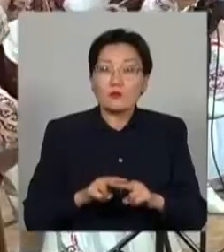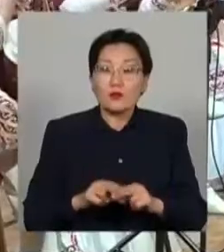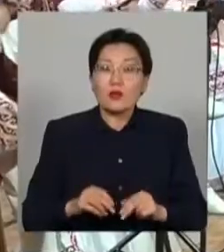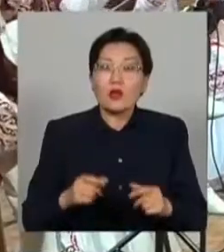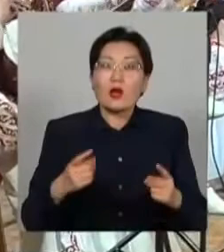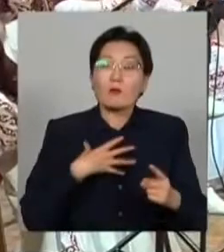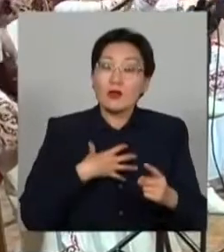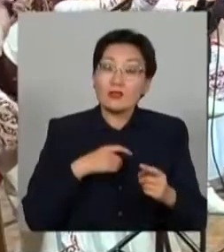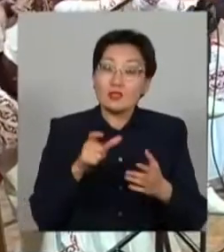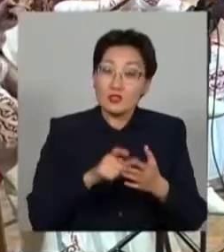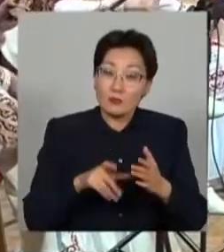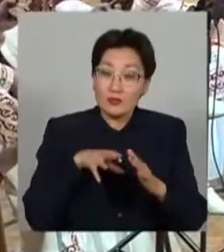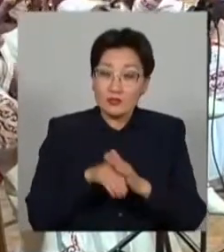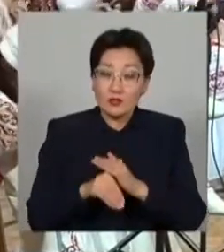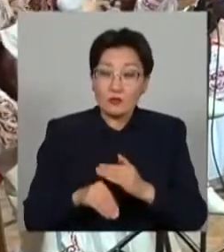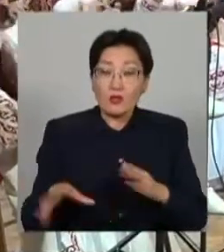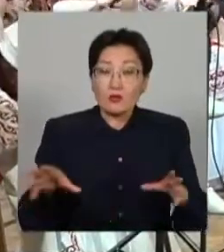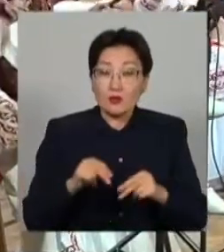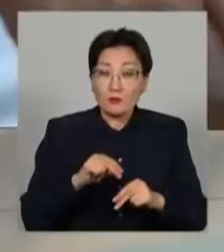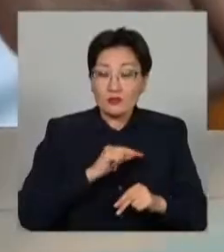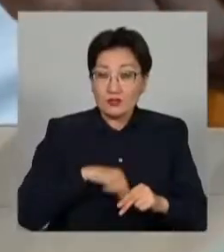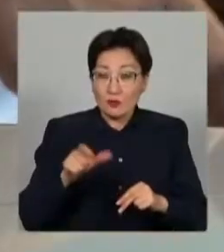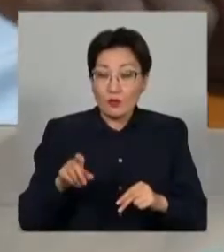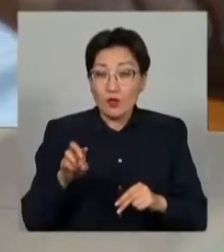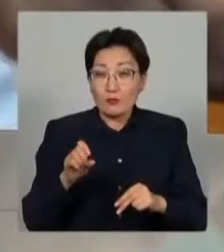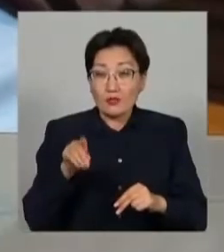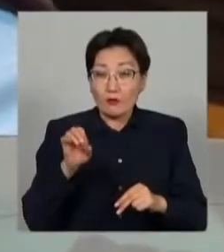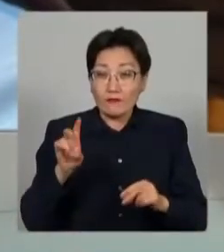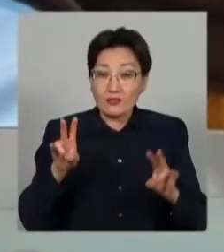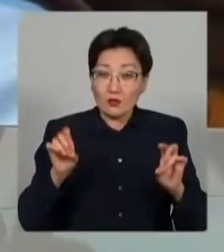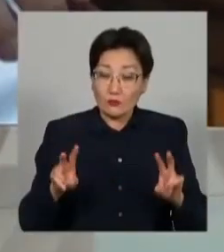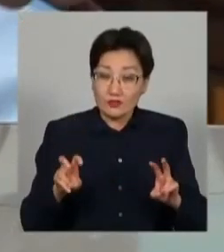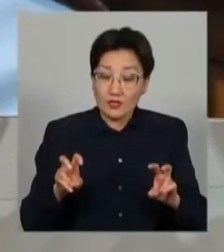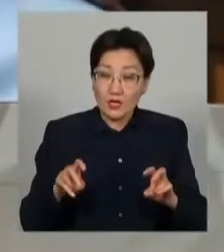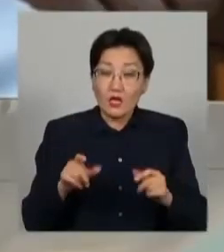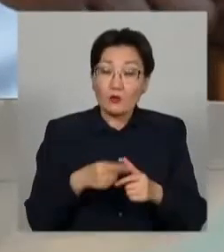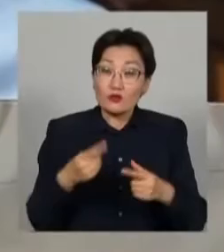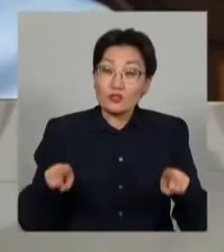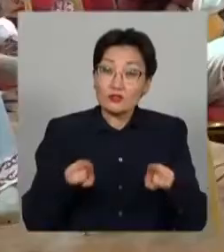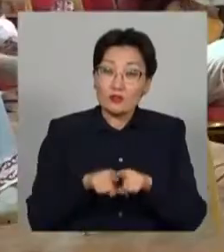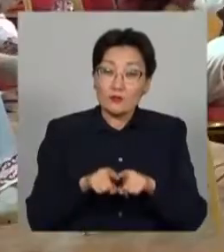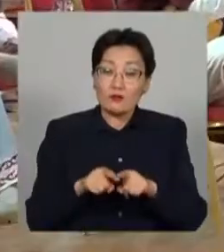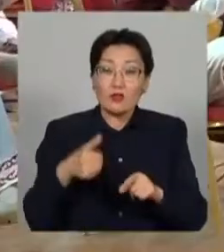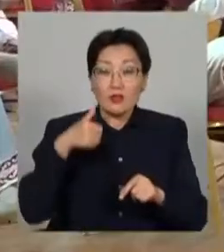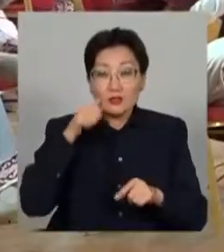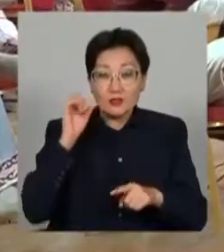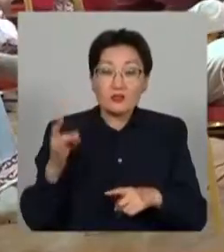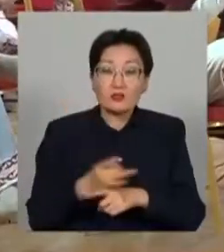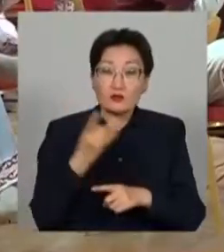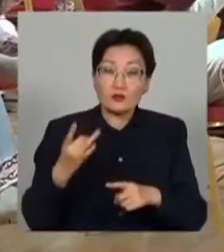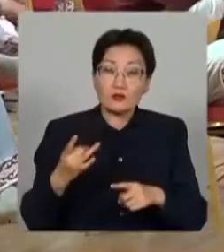бірі саналады. Көз тірісінде замандастары Қазақтың Бетховені деп атап кеткен өнер иесінің есімі осылайша кеше тағы бір мәрте